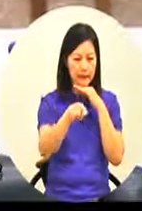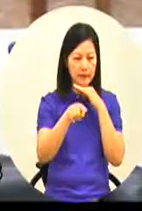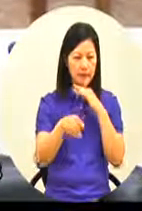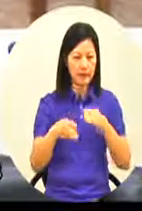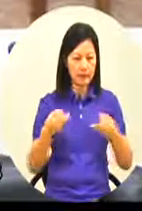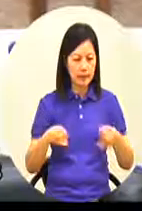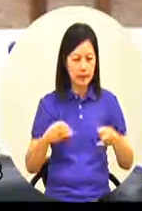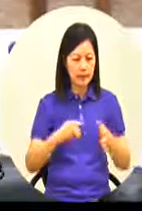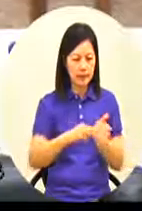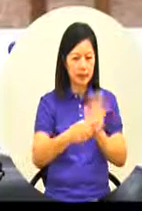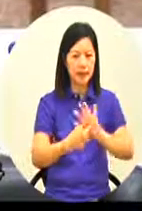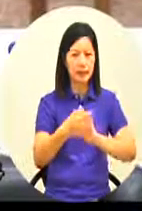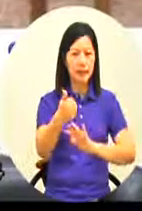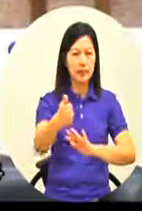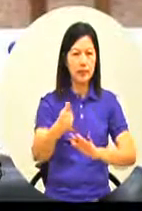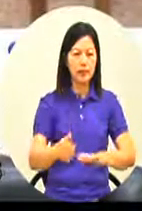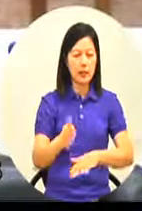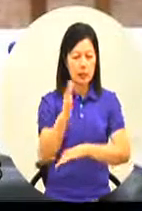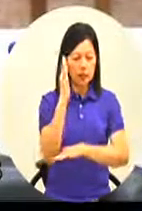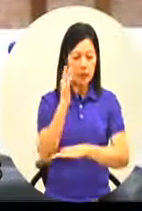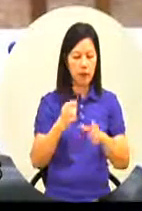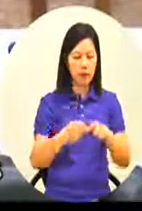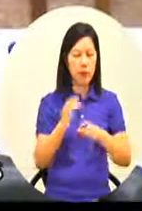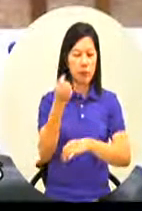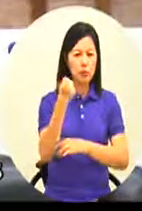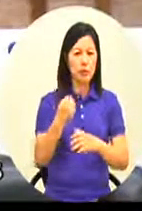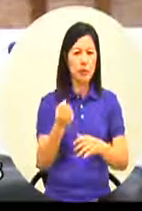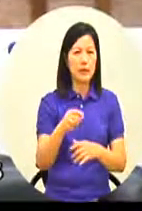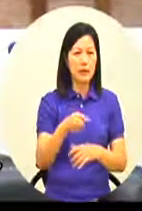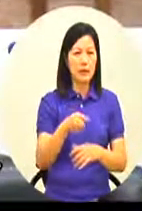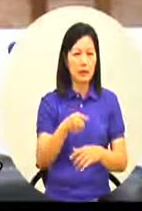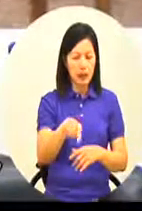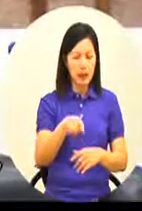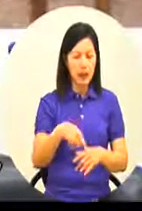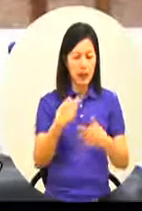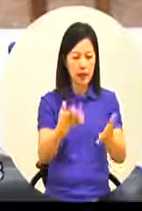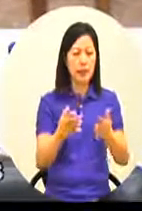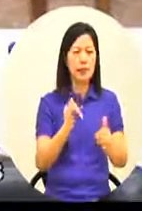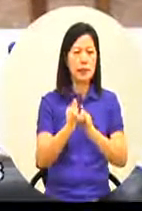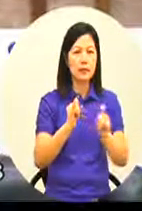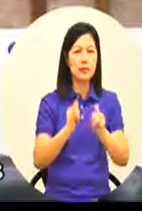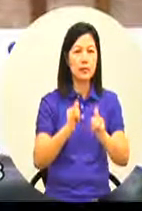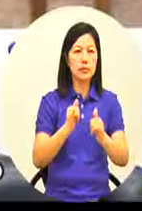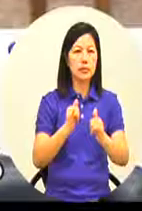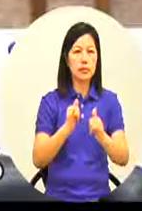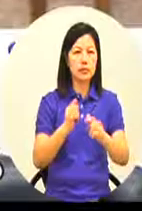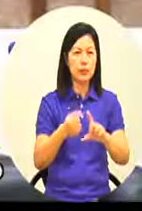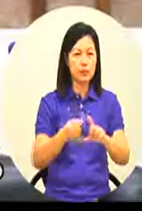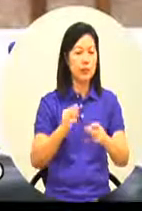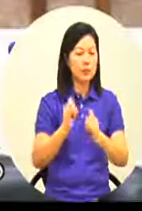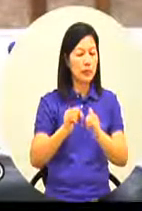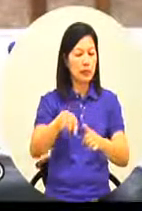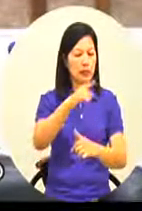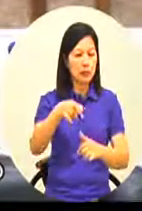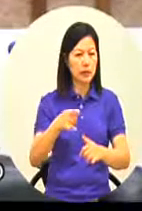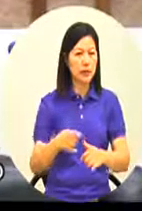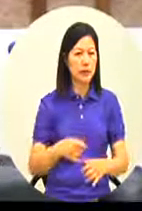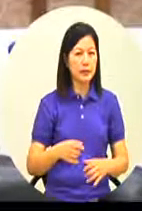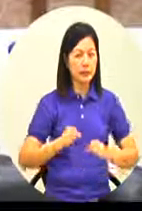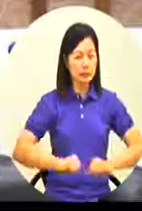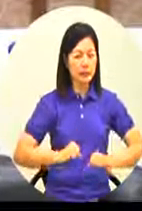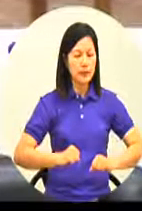现真正政府的公权力，还给这些社区居民应该有的生命财产权、消防的保障